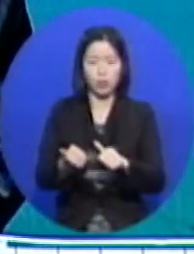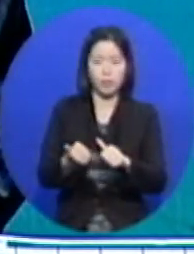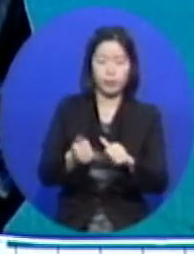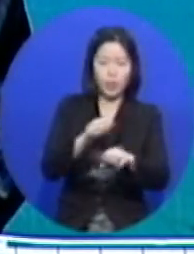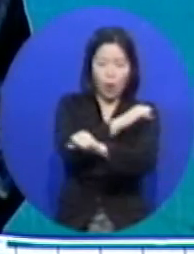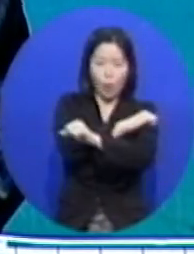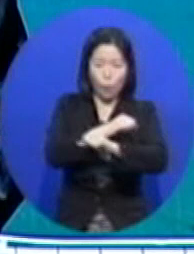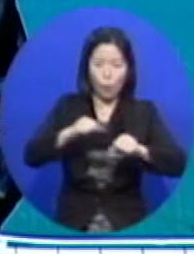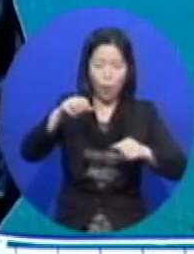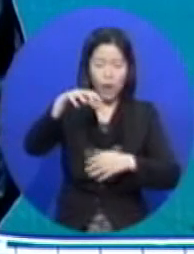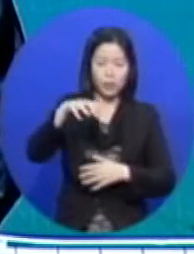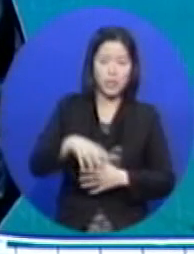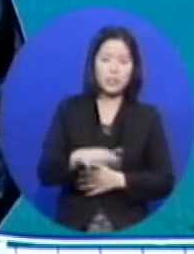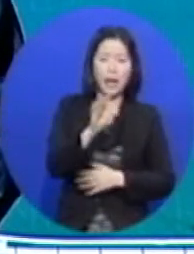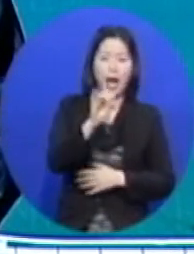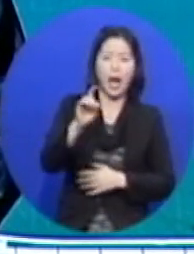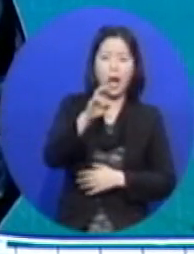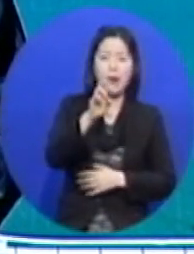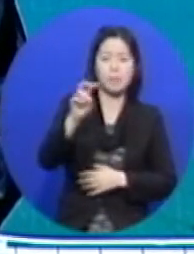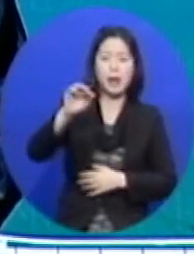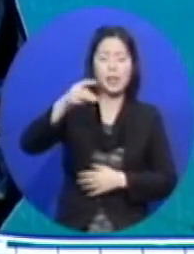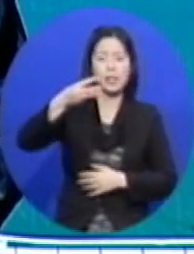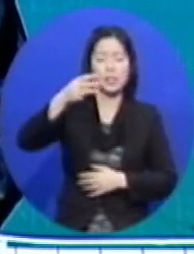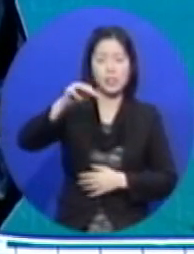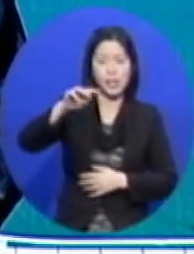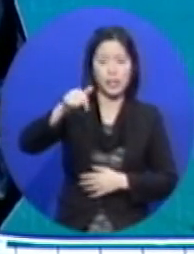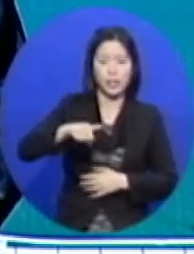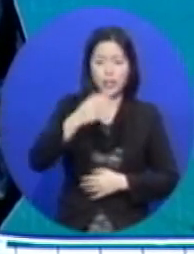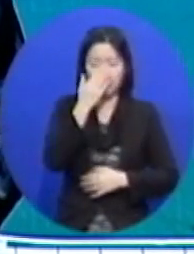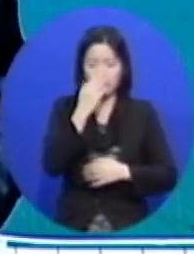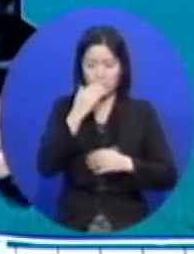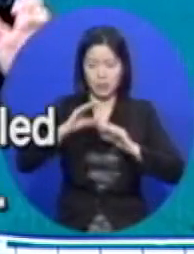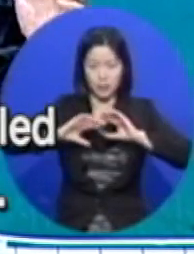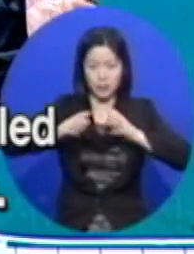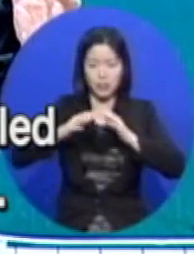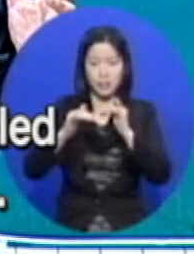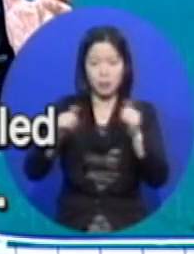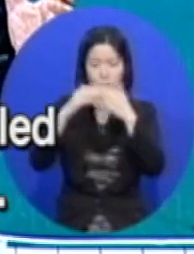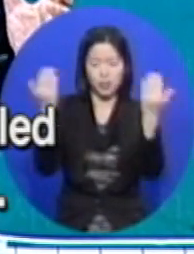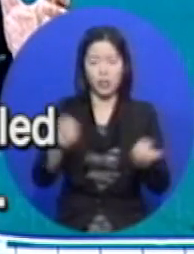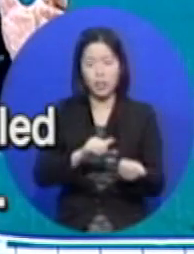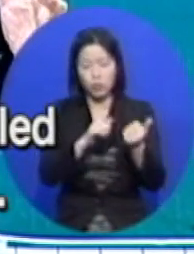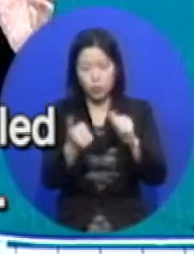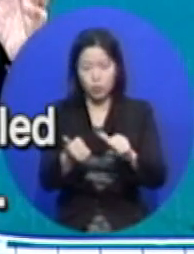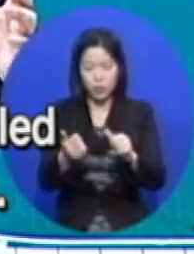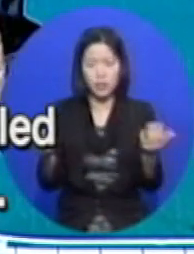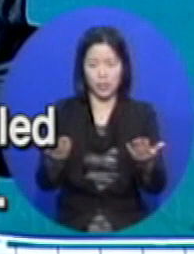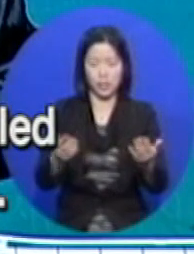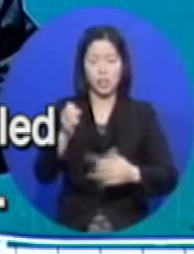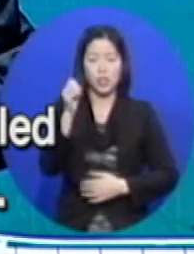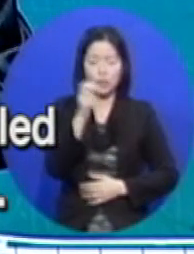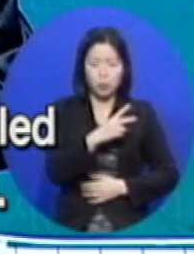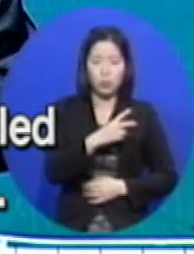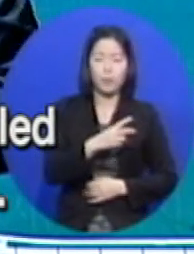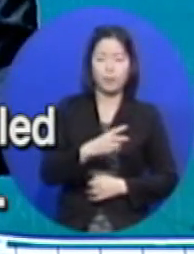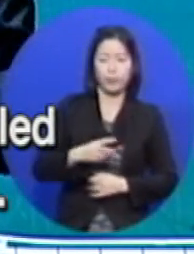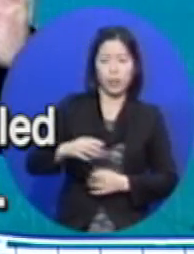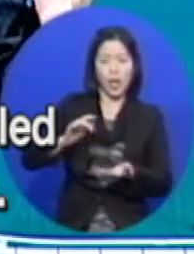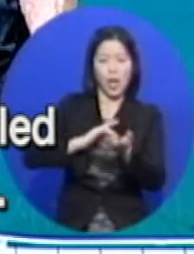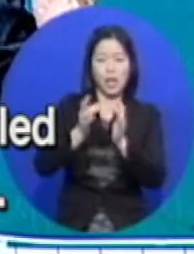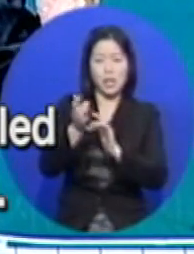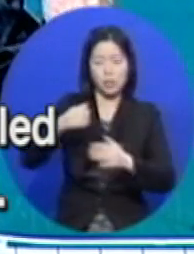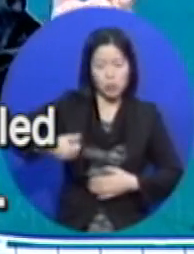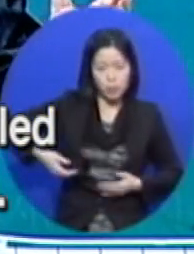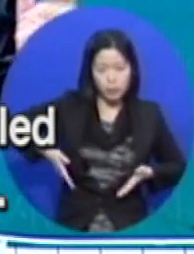이스라엘 백성들을 괴멸 시키려고 역사 했던 일들도 그랬고 예수님 탄생 할 때 헤롯 왕의 유아들을